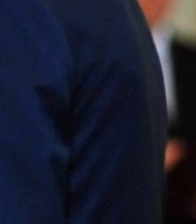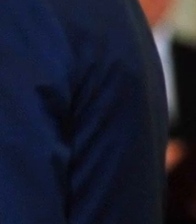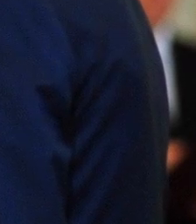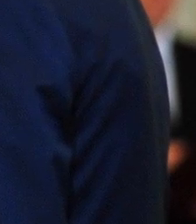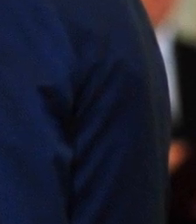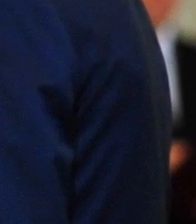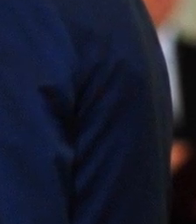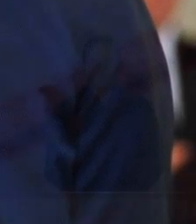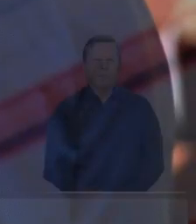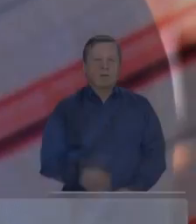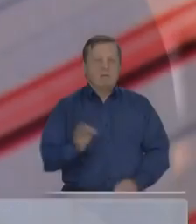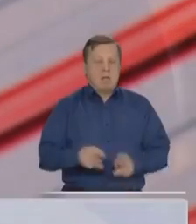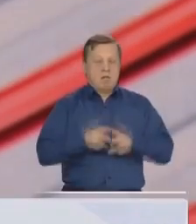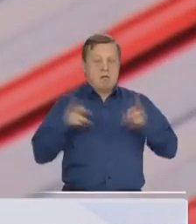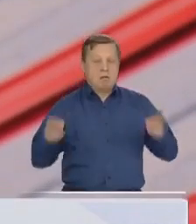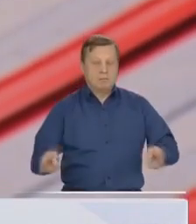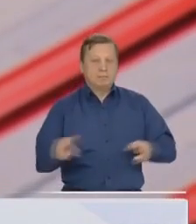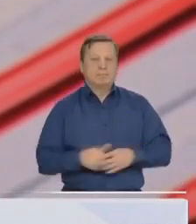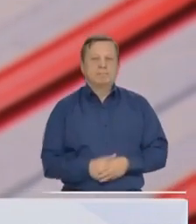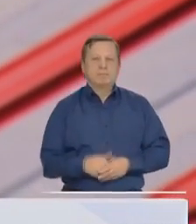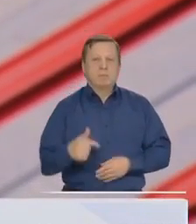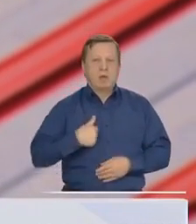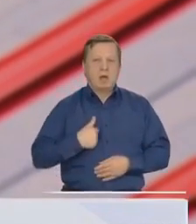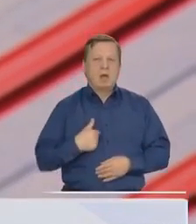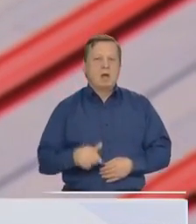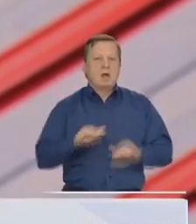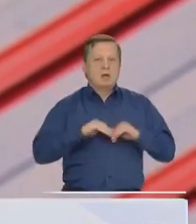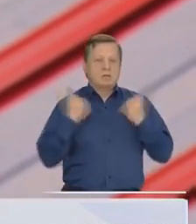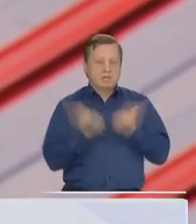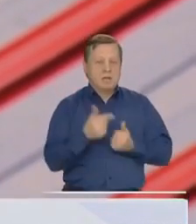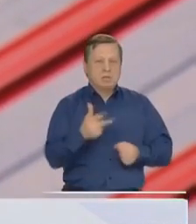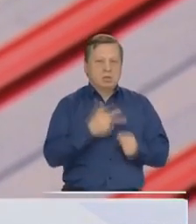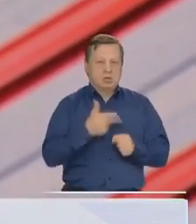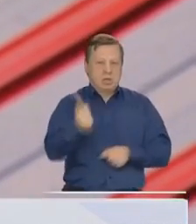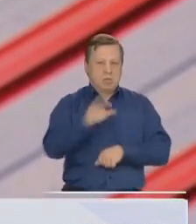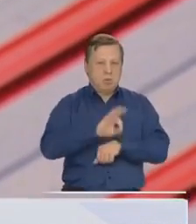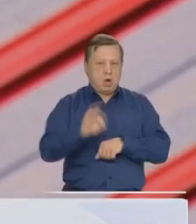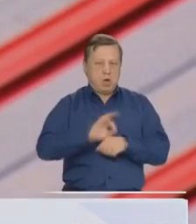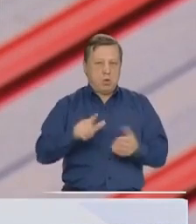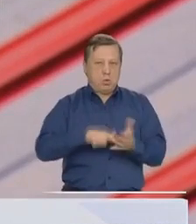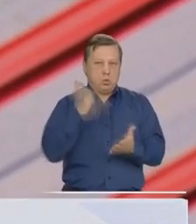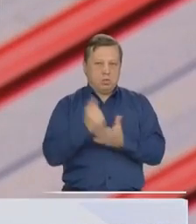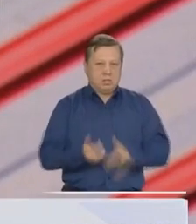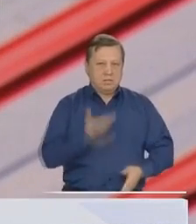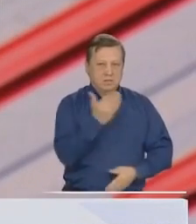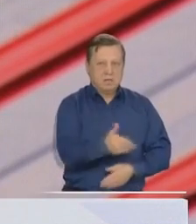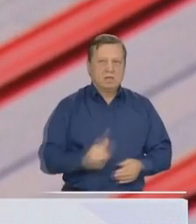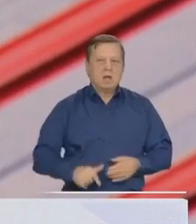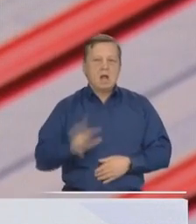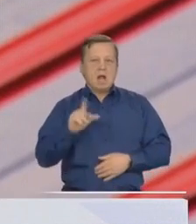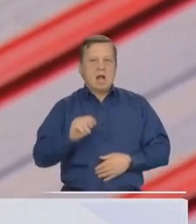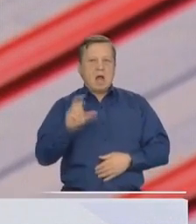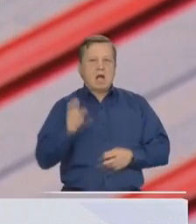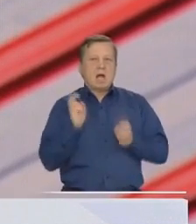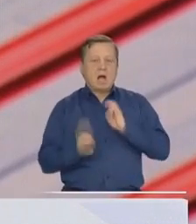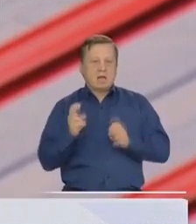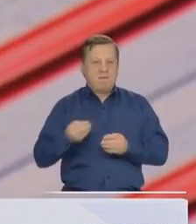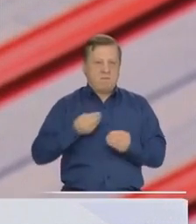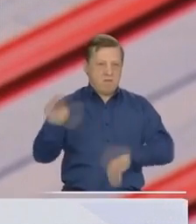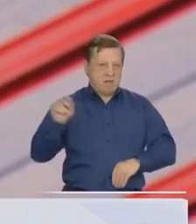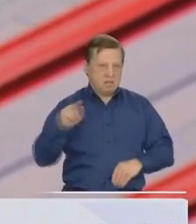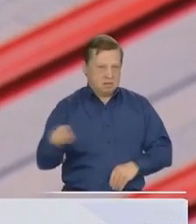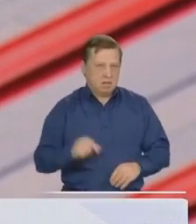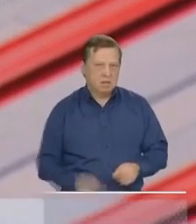właśnie pod pana kosiniak-kamysz i złożyłem w polskim sejmie 31 projektów ustaw tylko prezydent lech kaczyński złożyli więcej